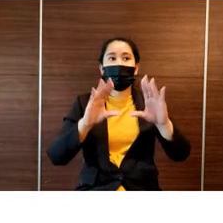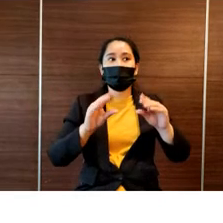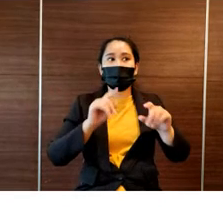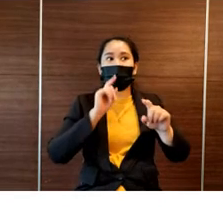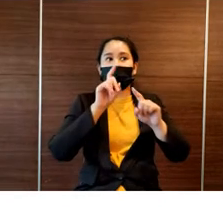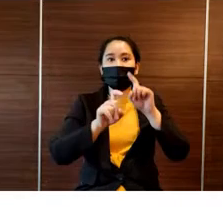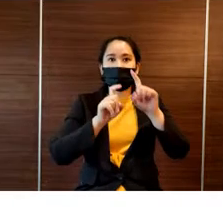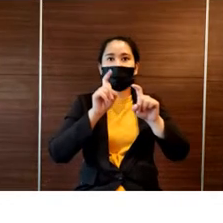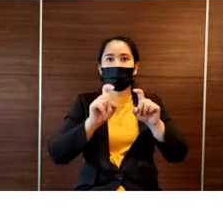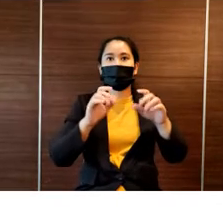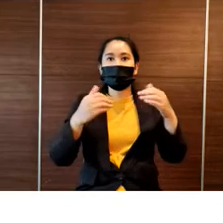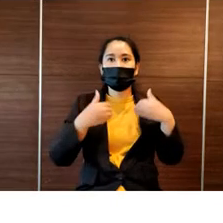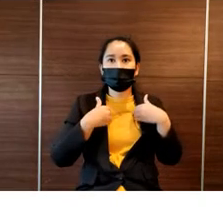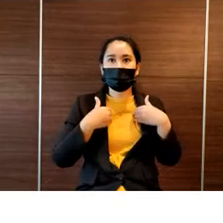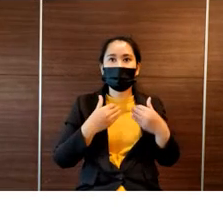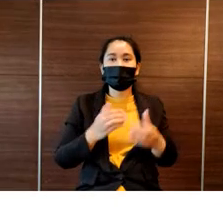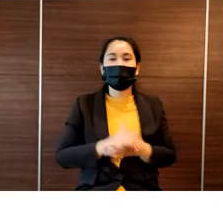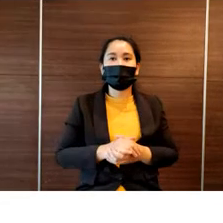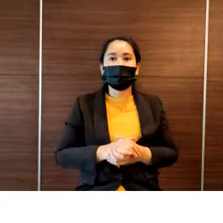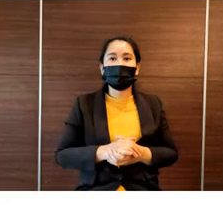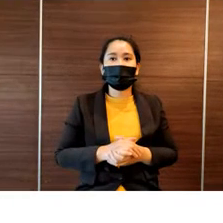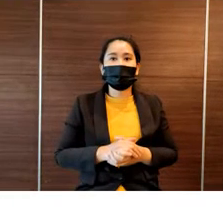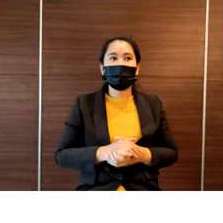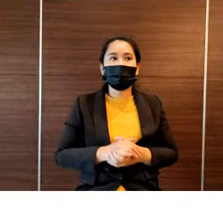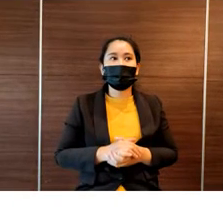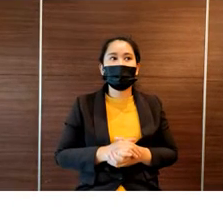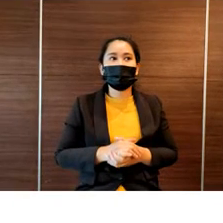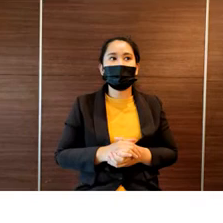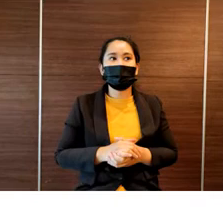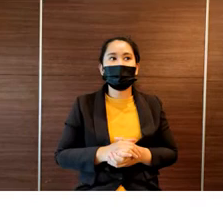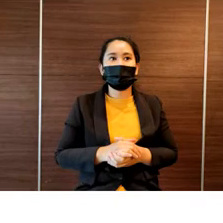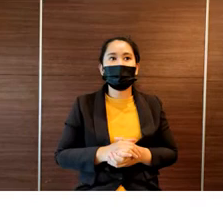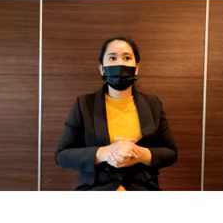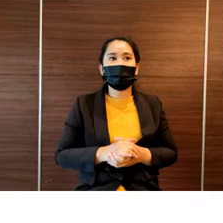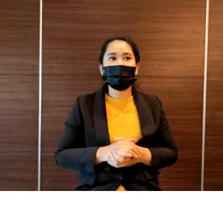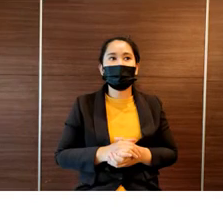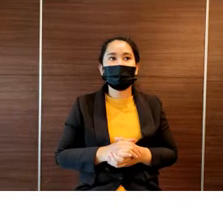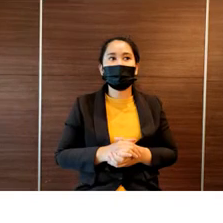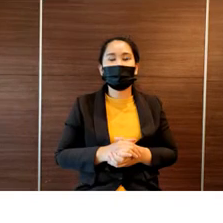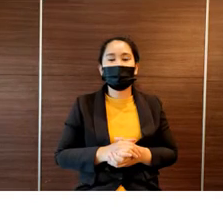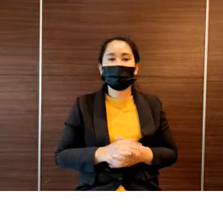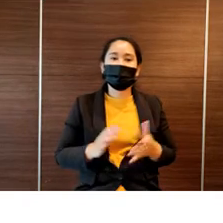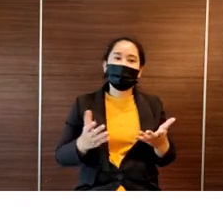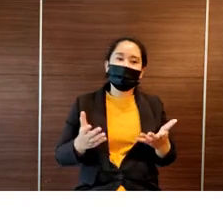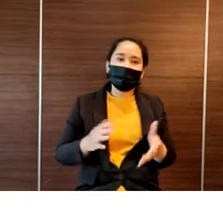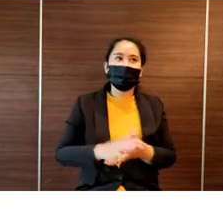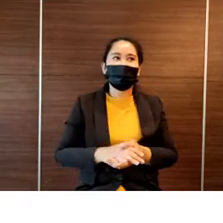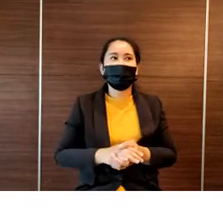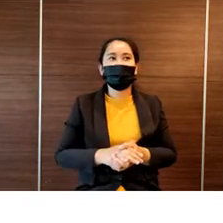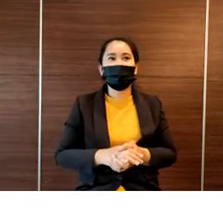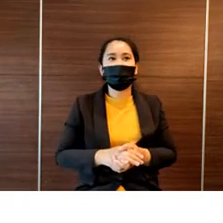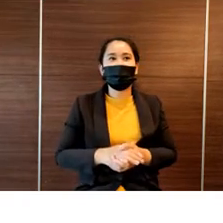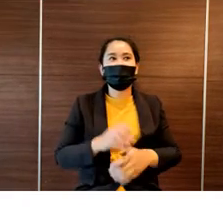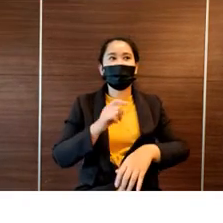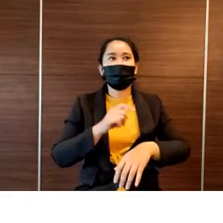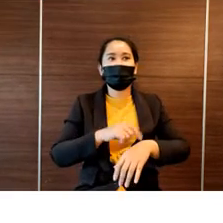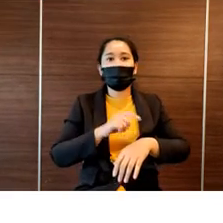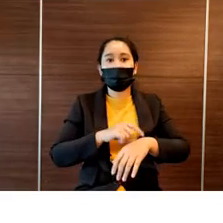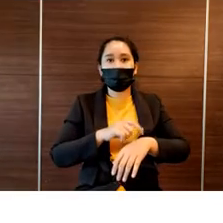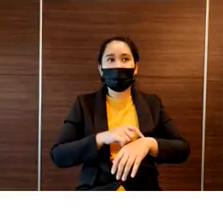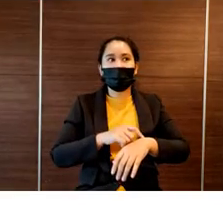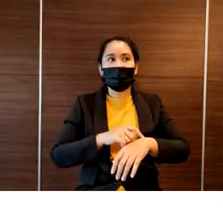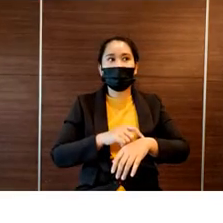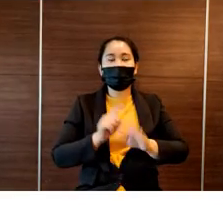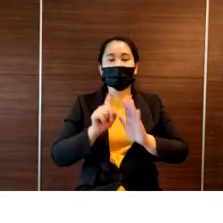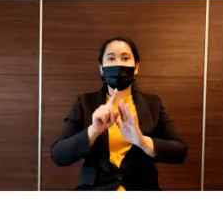ถาม บอกว่าให้อีก10นาที ค่ะก็มีเวลา